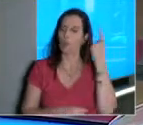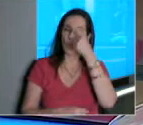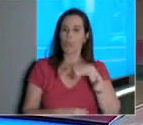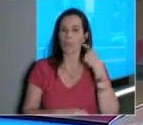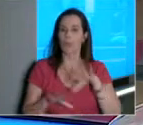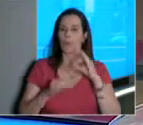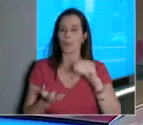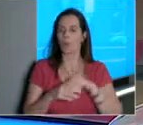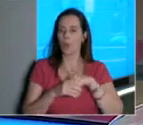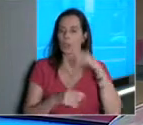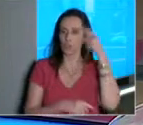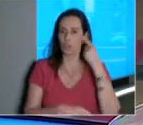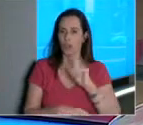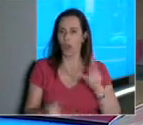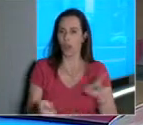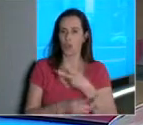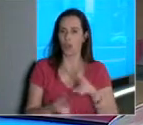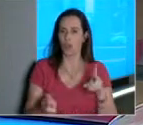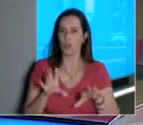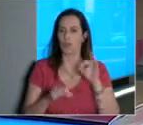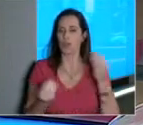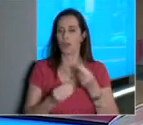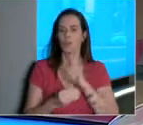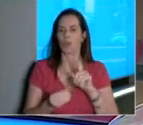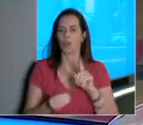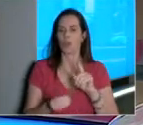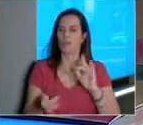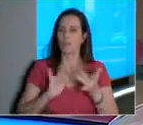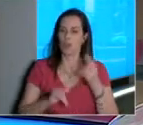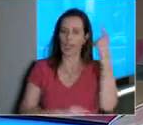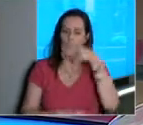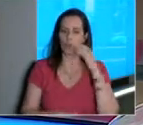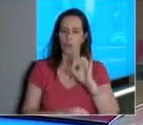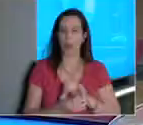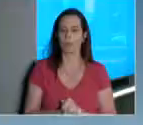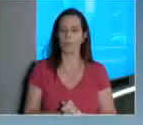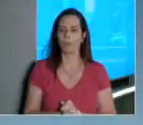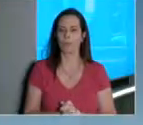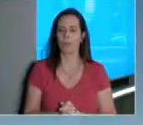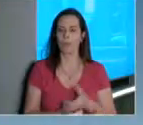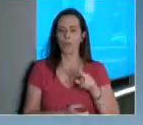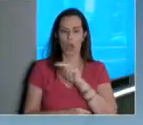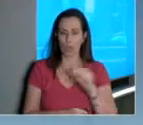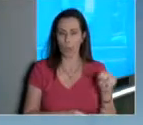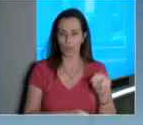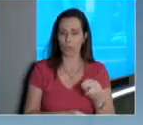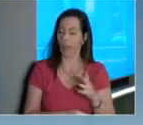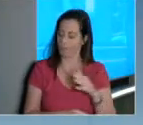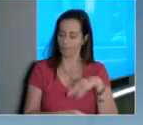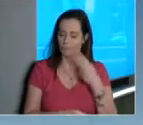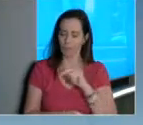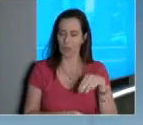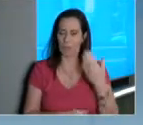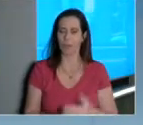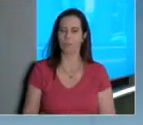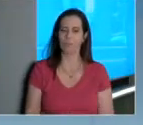אתה מצביע מתוך זהות, אתה לא יכול להצביע משהו שהוא בניגוד לזהות שלך. אז תראו, יש לנו עוד אייטם בנושא הזה, אז מעברון, ואנחנו עוברים לנושא